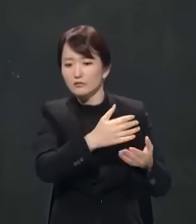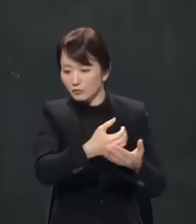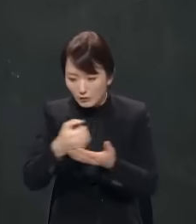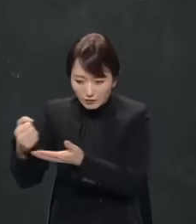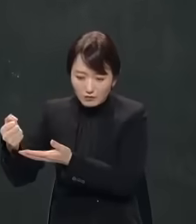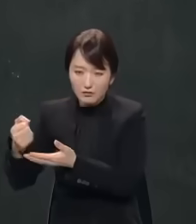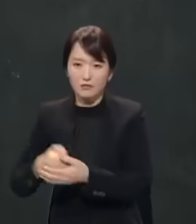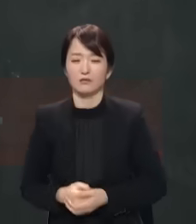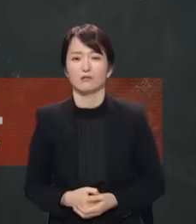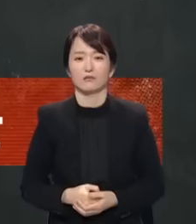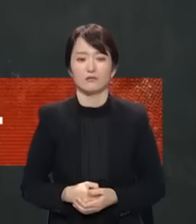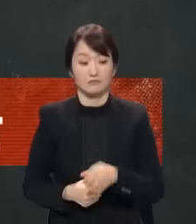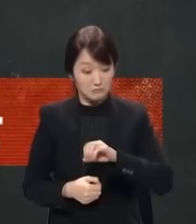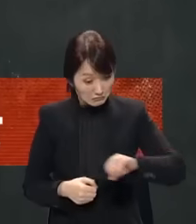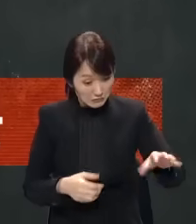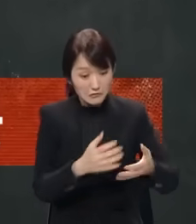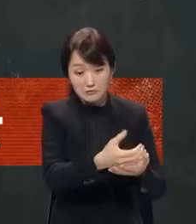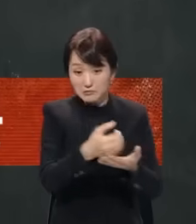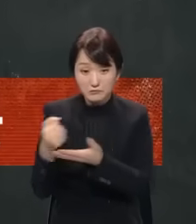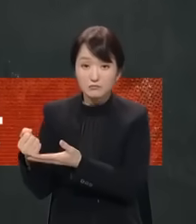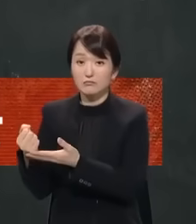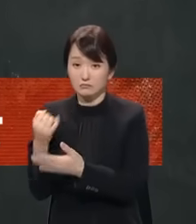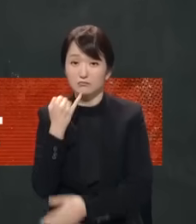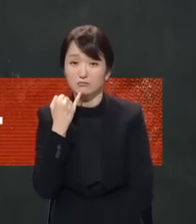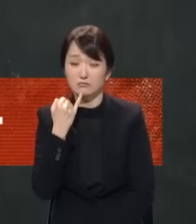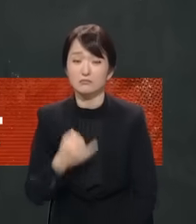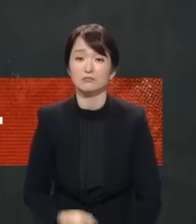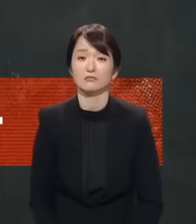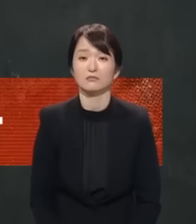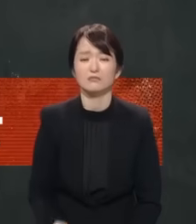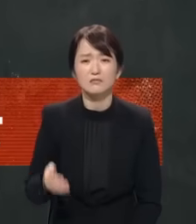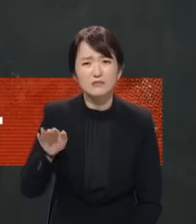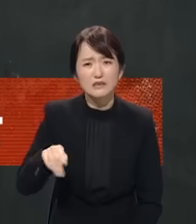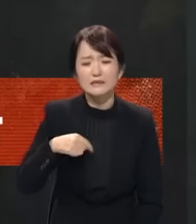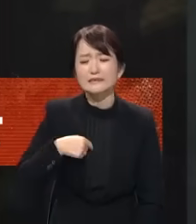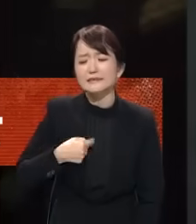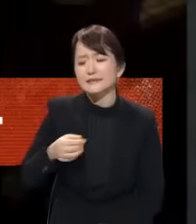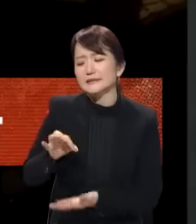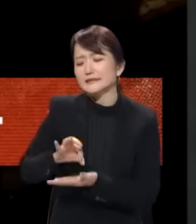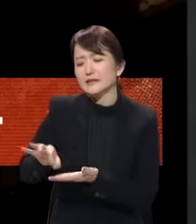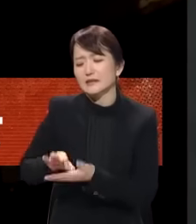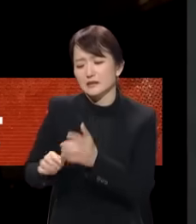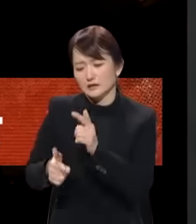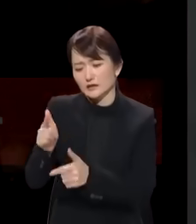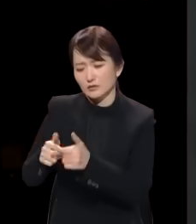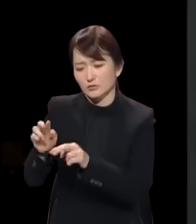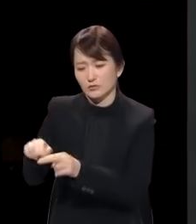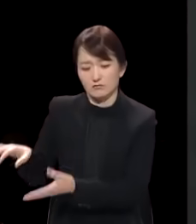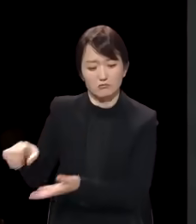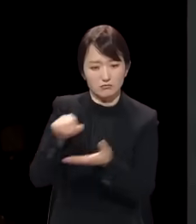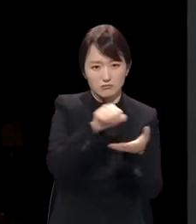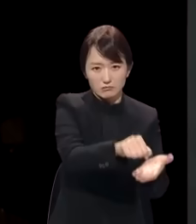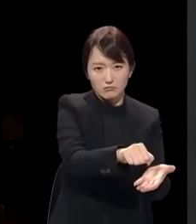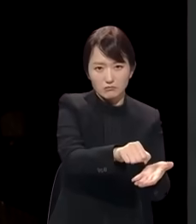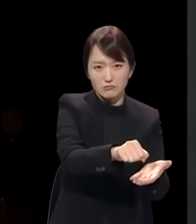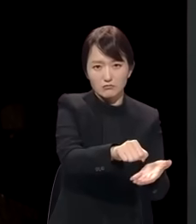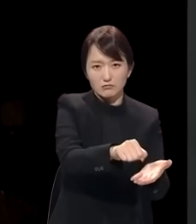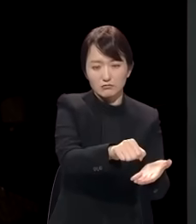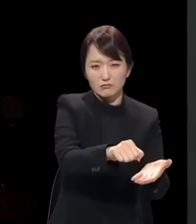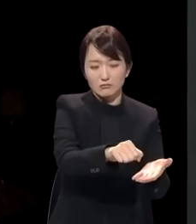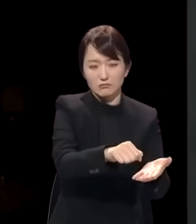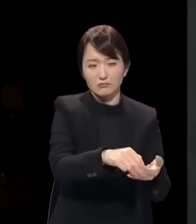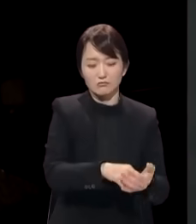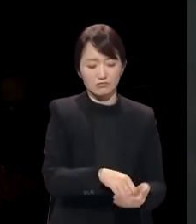가져가고 뭐 버린 거 가져간 것까지는 그래요 양보를 해서 그렇죠, 괜찮아요. 그렇죠. 근데 자기가 쓰던 나무 의자를 거기다 가져놓은 겁니다. 그러니까 관리공단